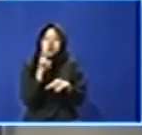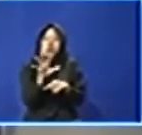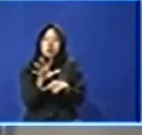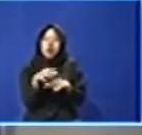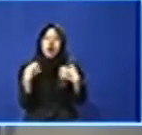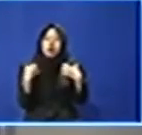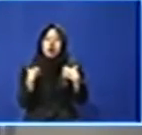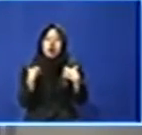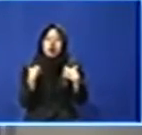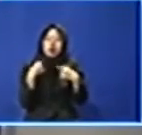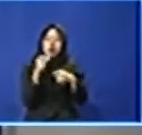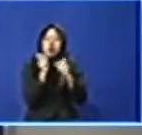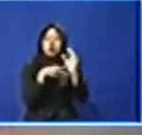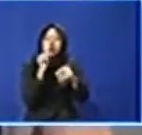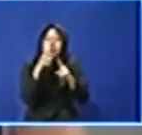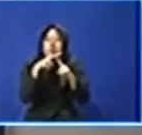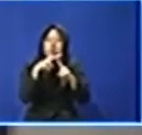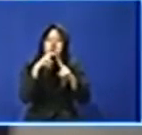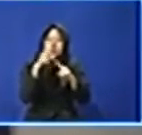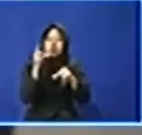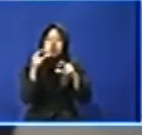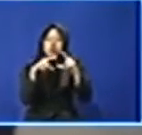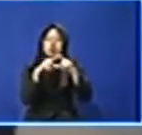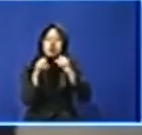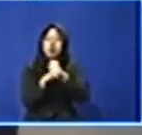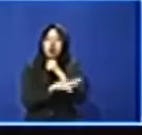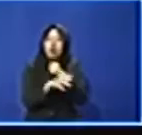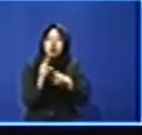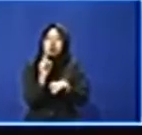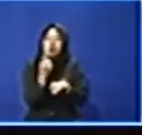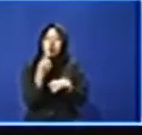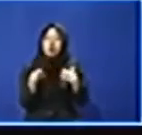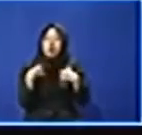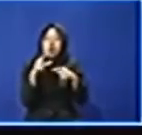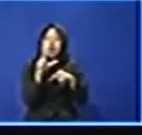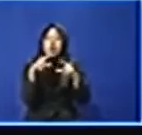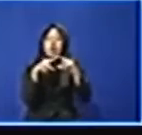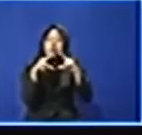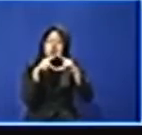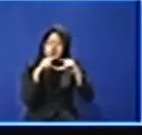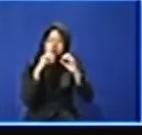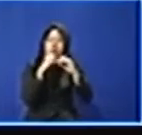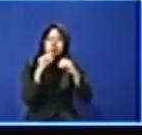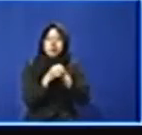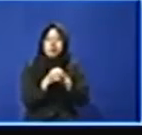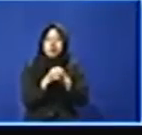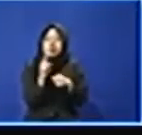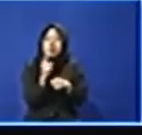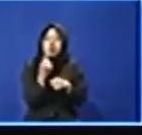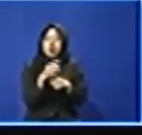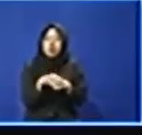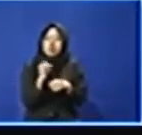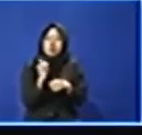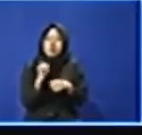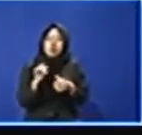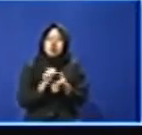unit transfusi darah Sabtu dan laboratorium kesehatan satu hal tersebut akan menjadi tantangan tersendiri